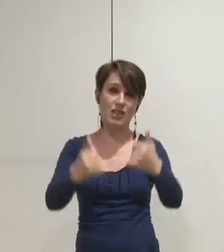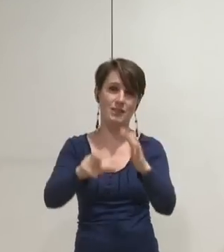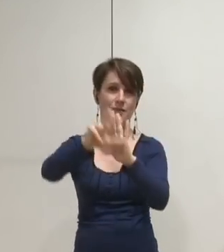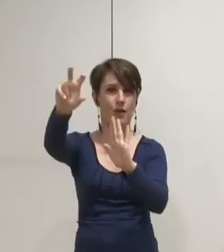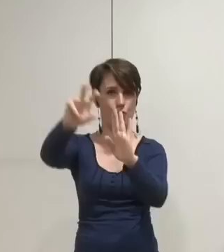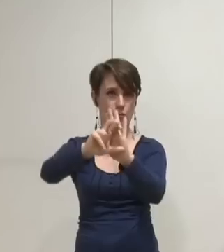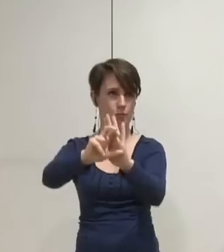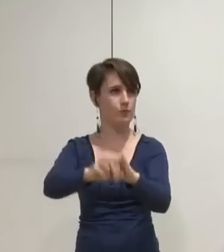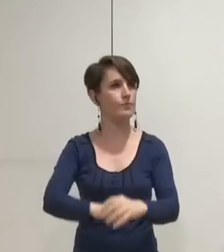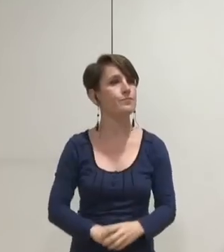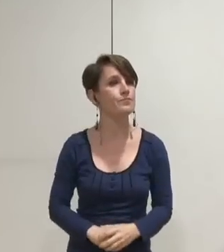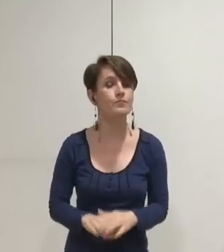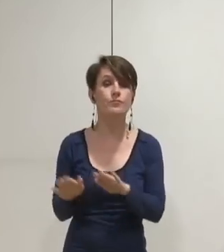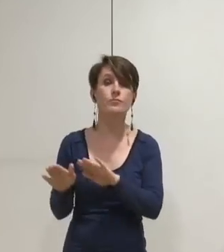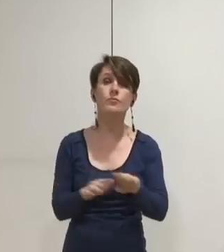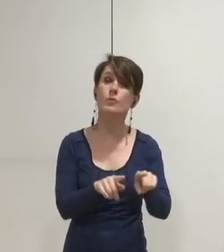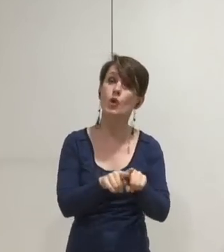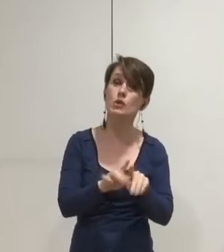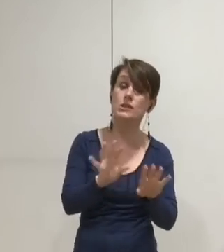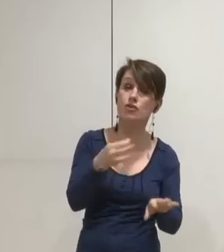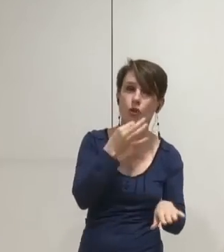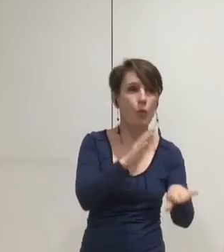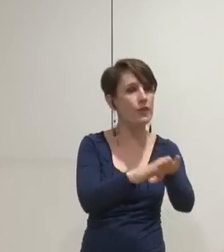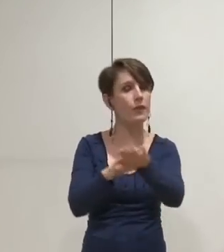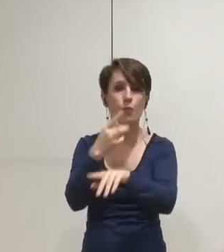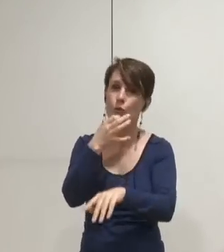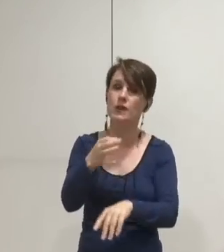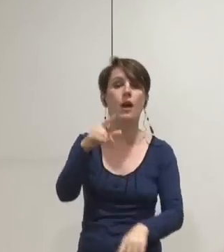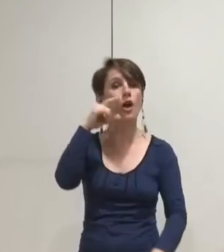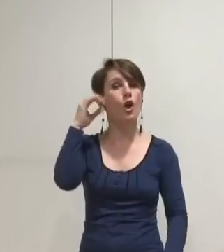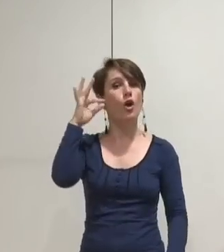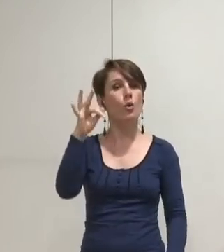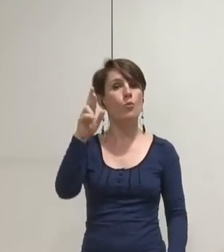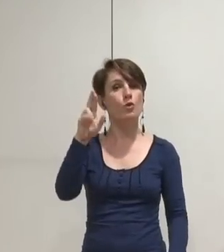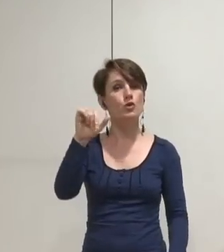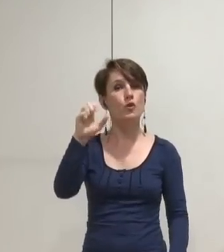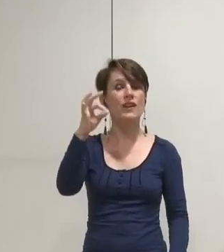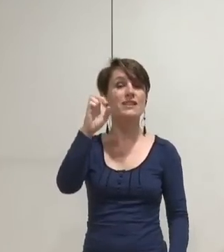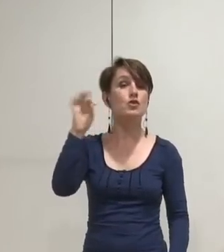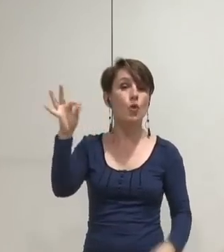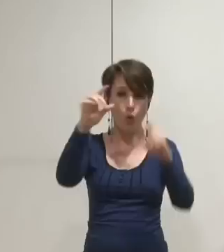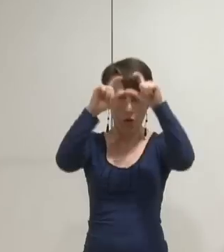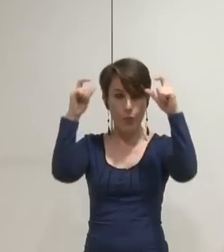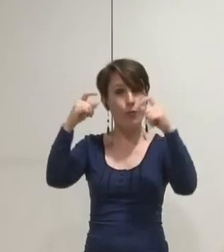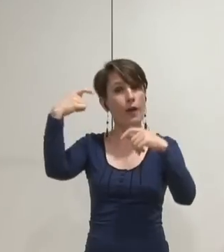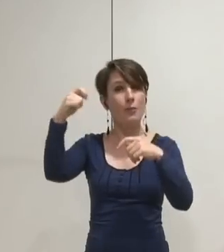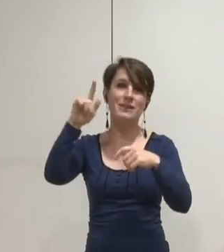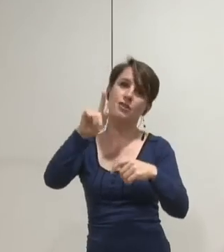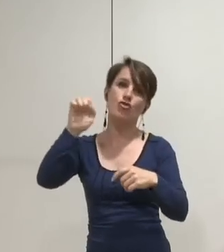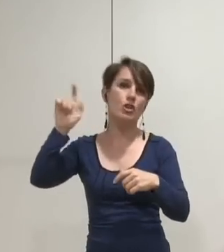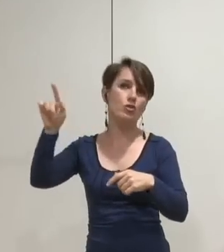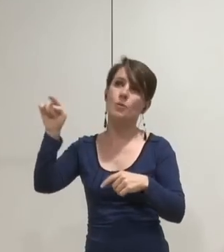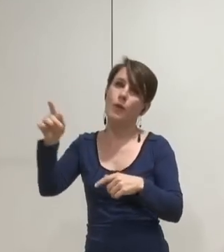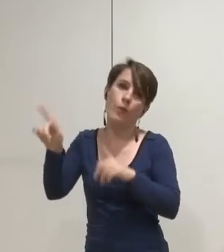Grenoble j'en profite également pour signaler que Monsieur Vincent isto en tant que président de G ne prendra pas part au vote sur cette